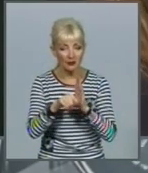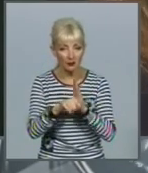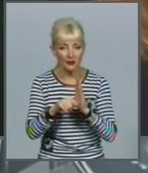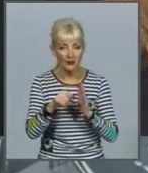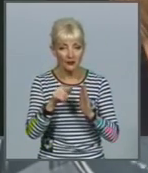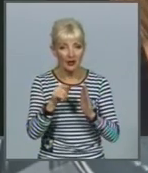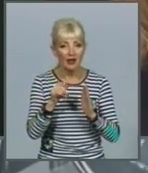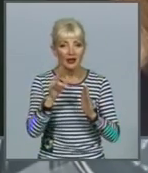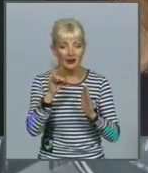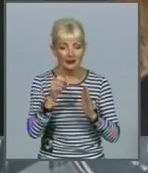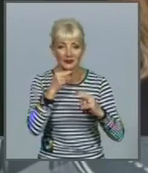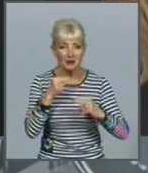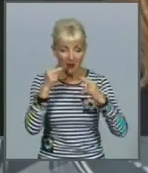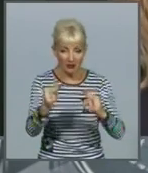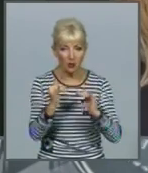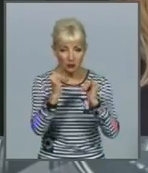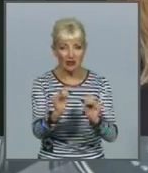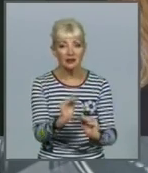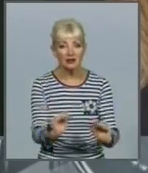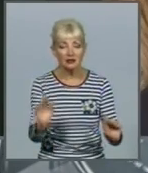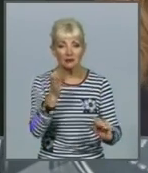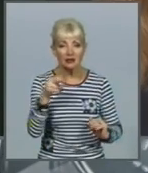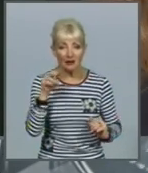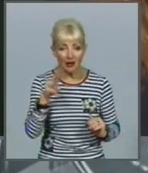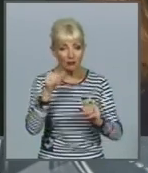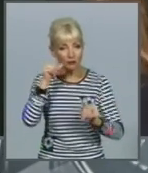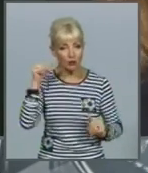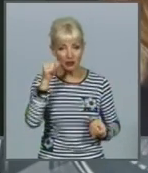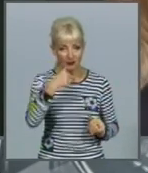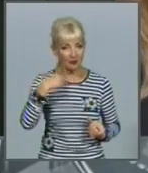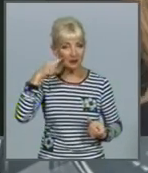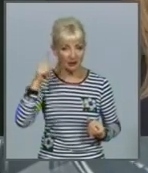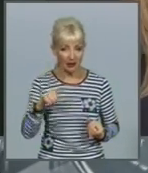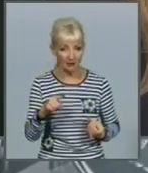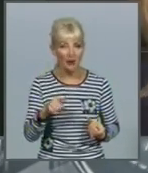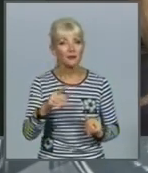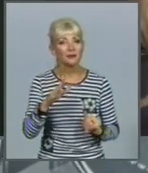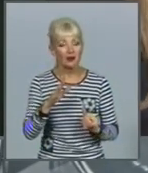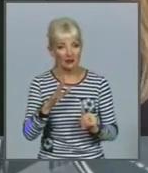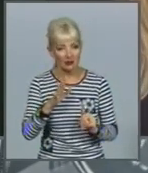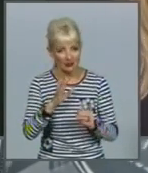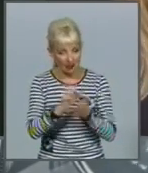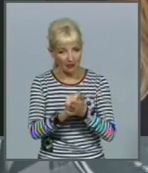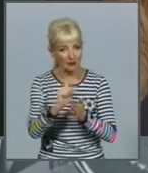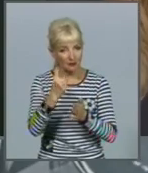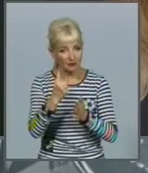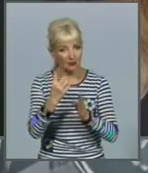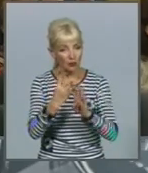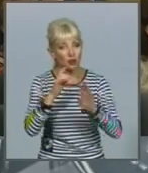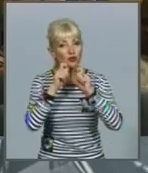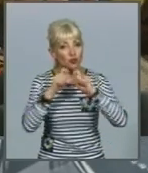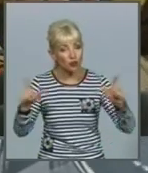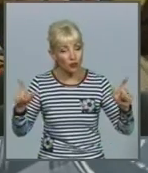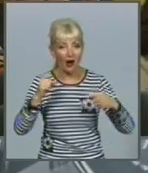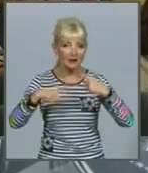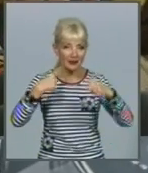детских садах. В прошлых годах мы знаем, что охват был школ, мы уже услышали, а в следующем году ожидаем павильоны.